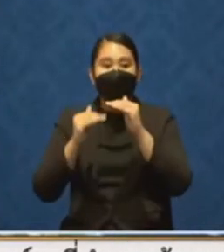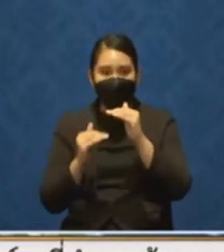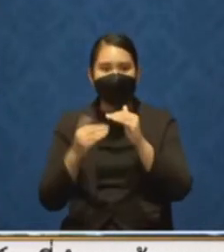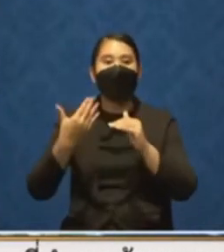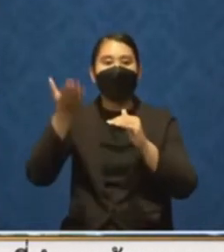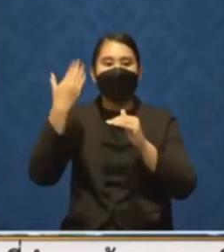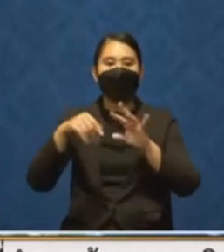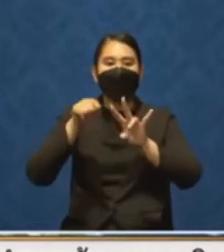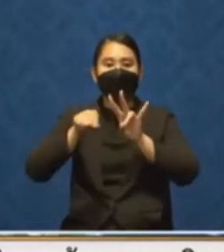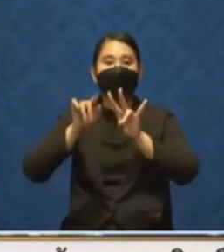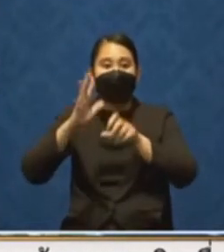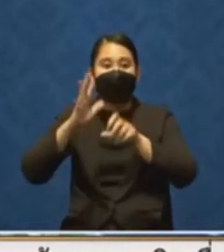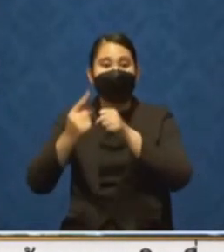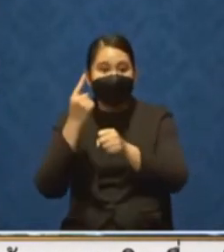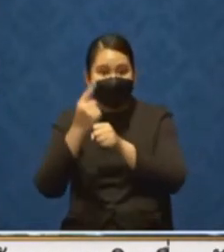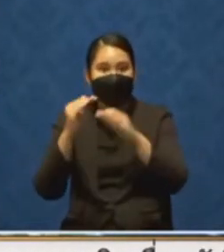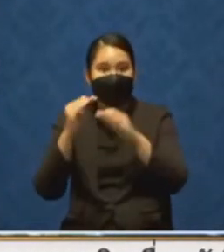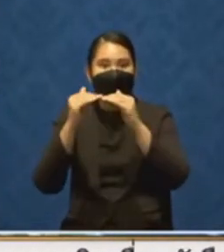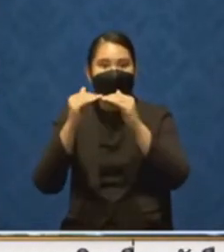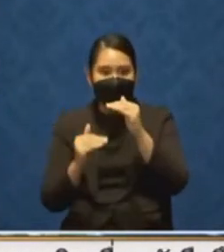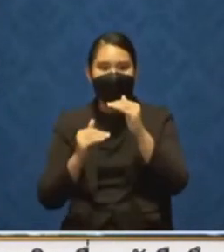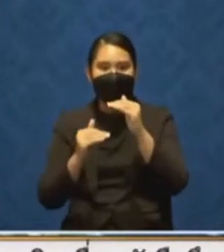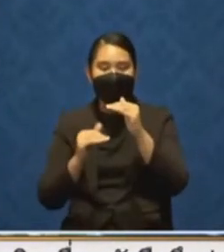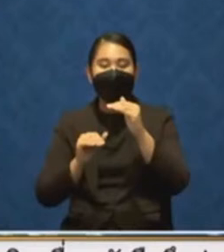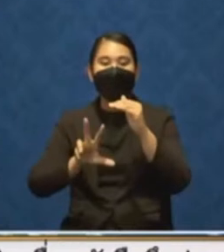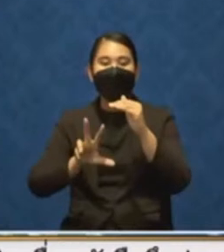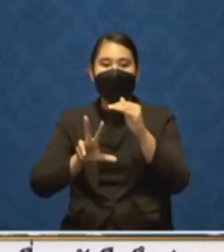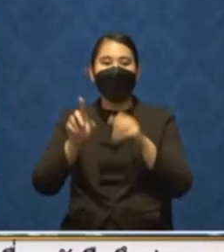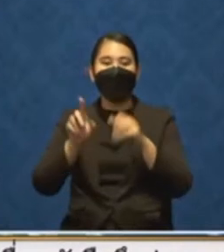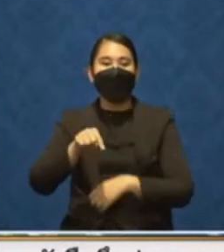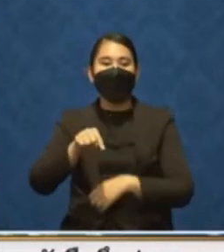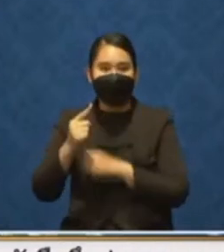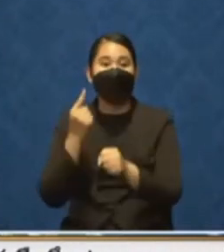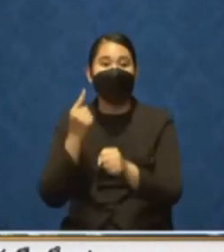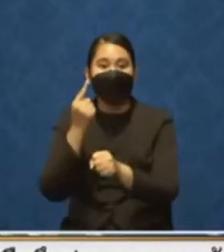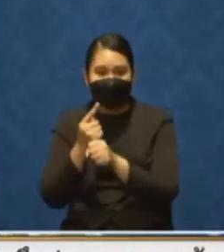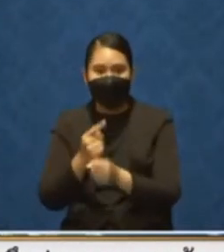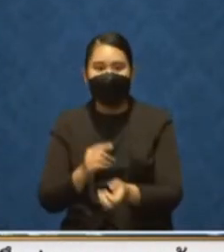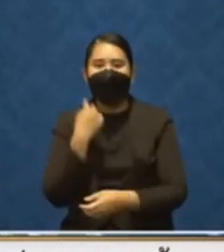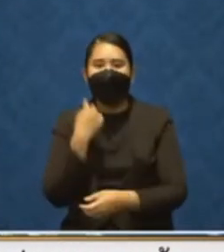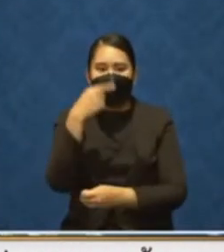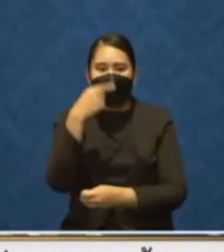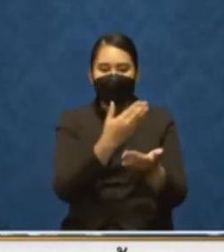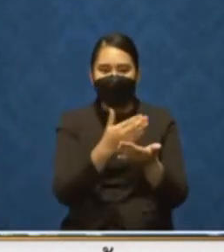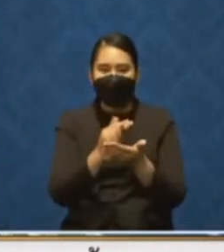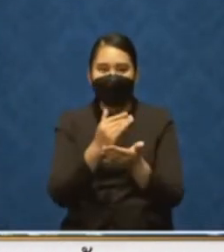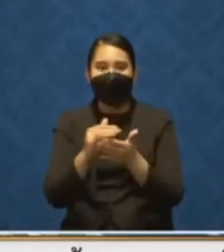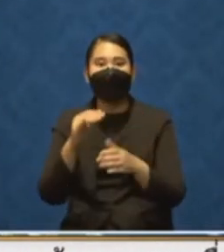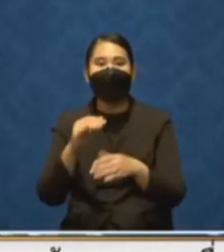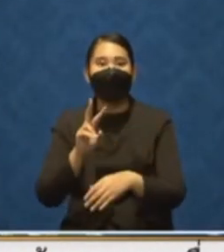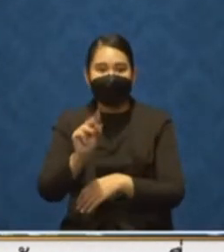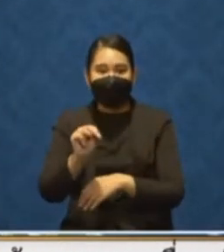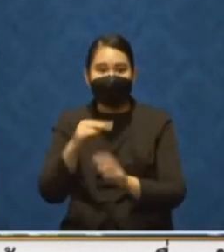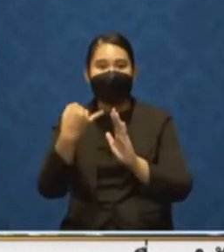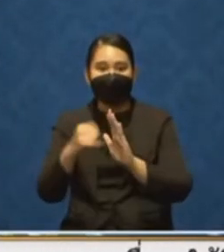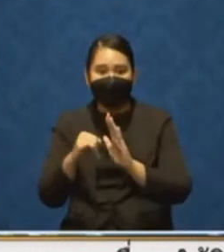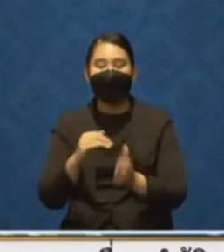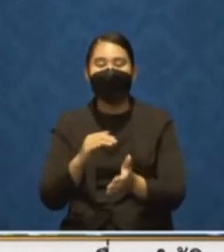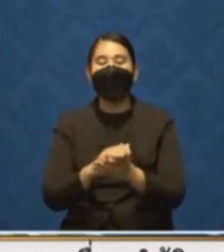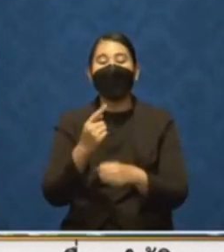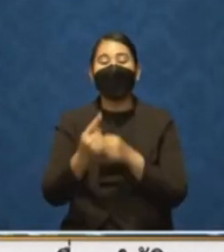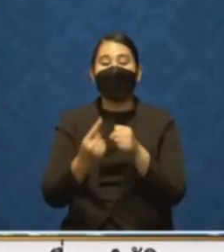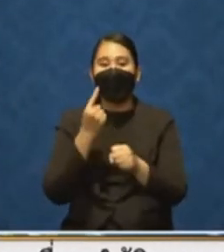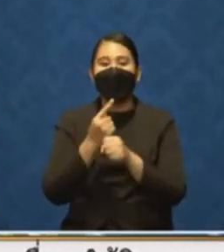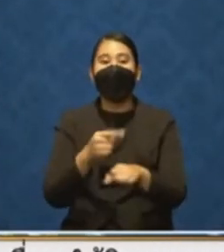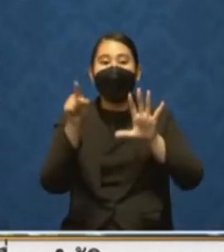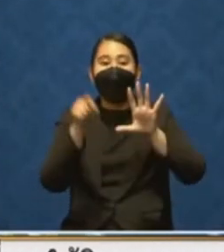7.5ต่อปีเหลือร้อยละ 3ต่อปีสำหรับกลุ่มลูกหนี้ที่ผิดนัดชำระหนี้ให้ชำระหนี้ร้อยละ 5ต่อปีลด